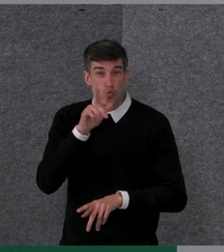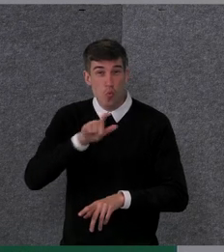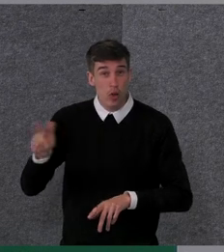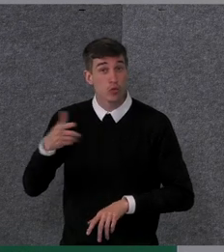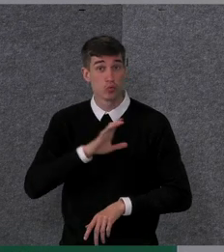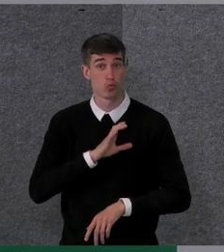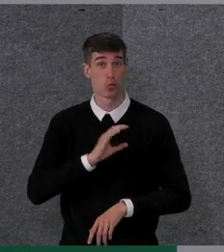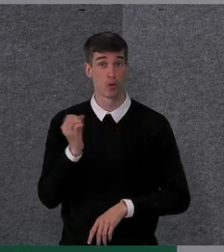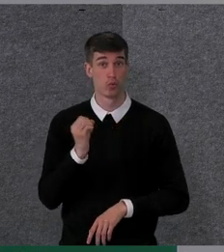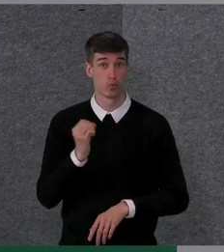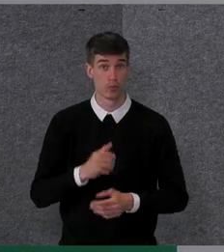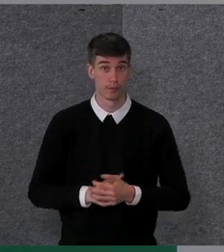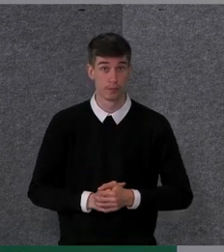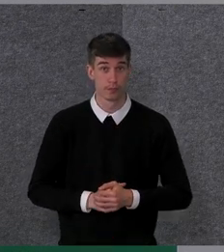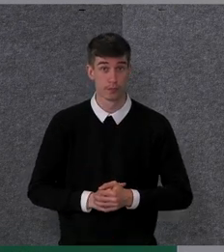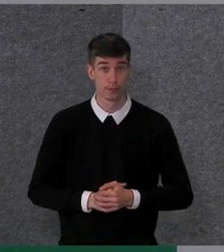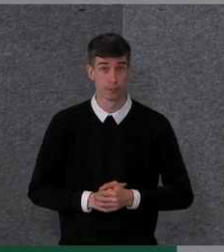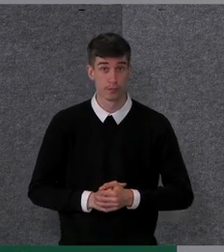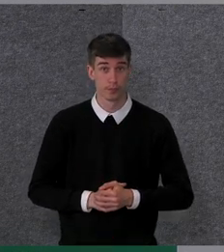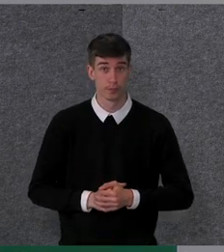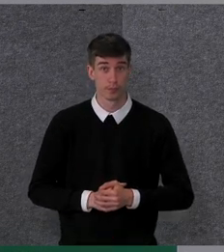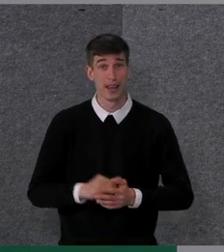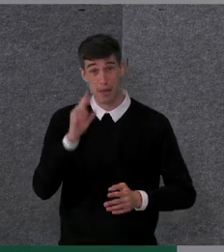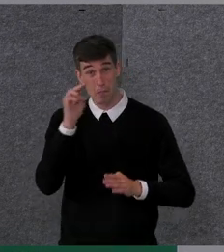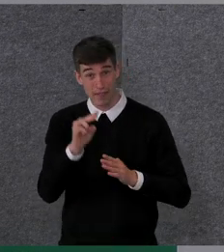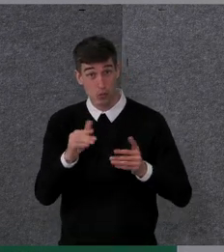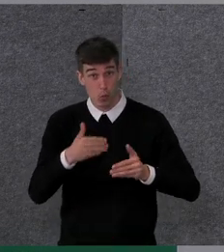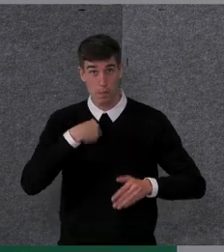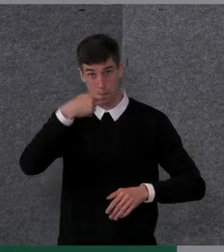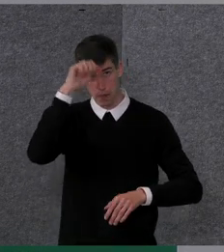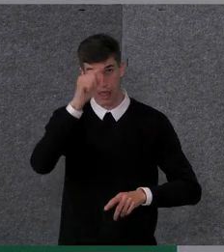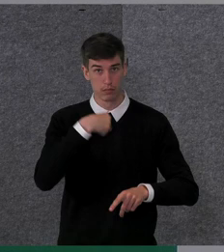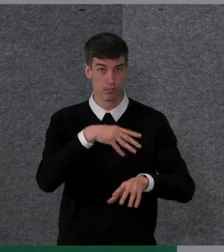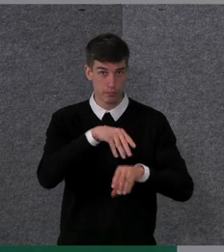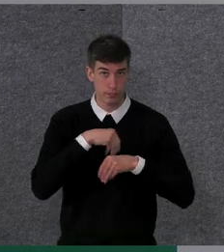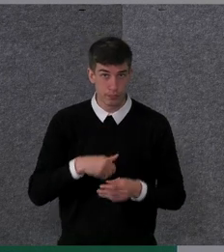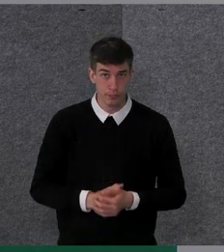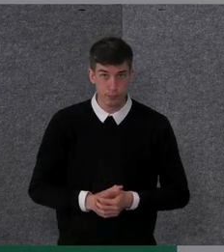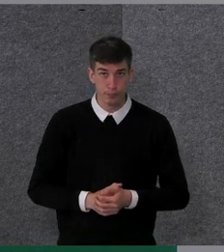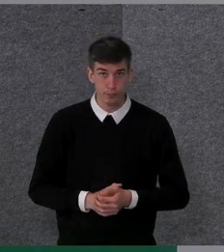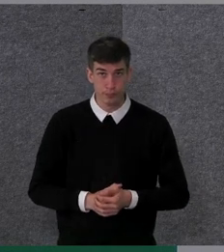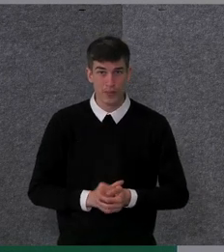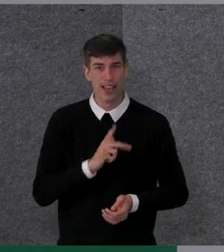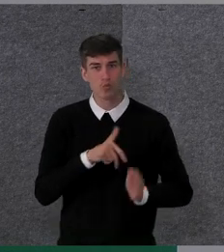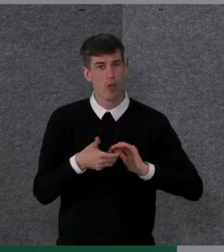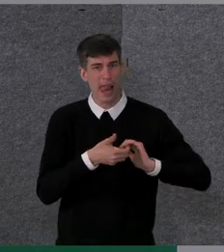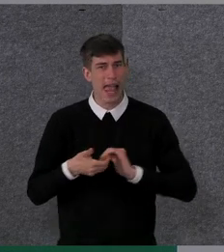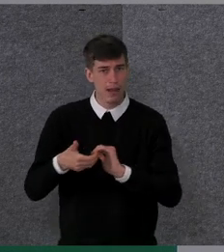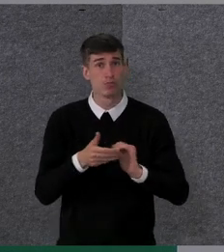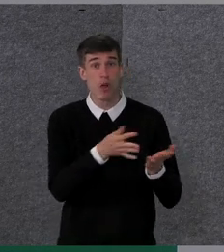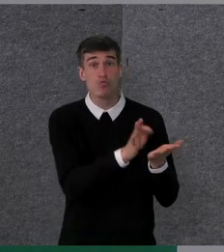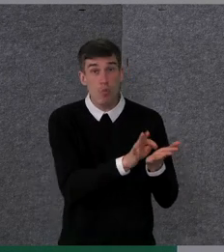echte Chancen. Auch diese Perspektive werde ich mit nach Berlin nehmen, denn eine solidarische Gesellschaft fängt in der Kommune